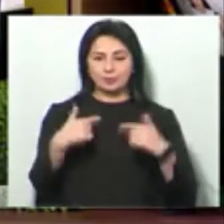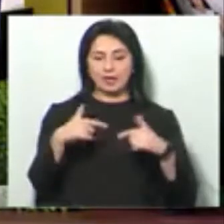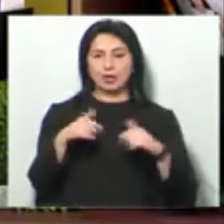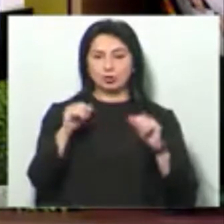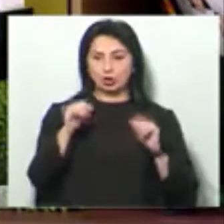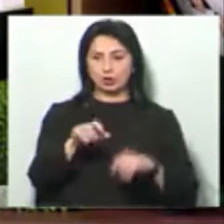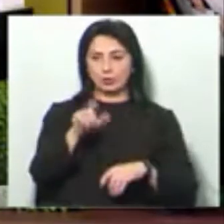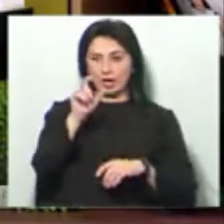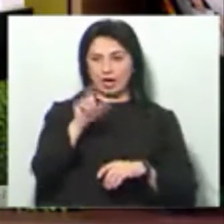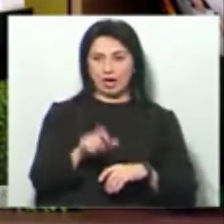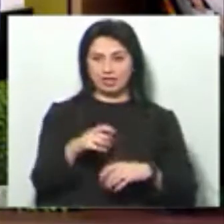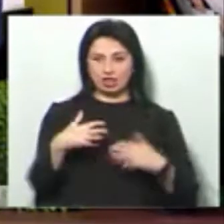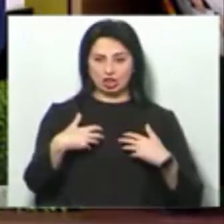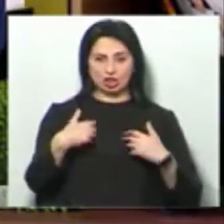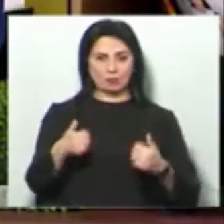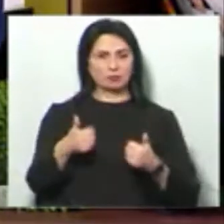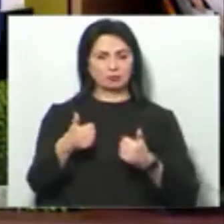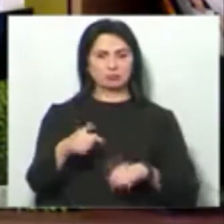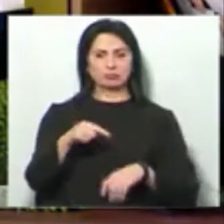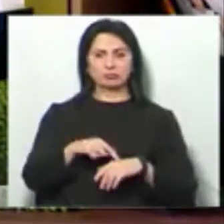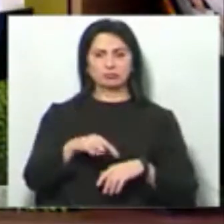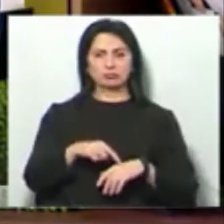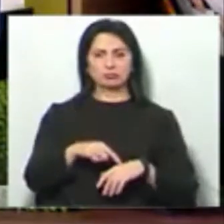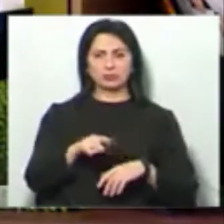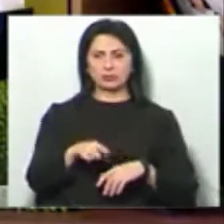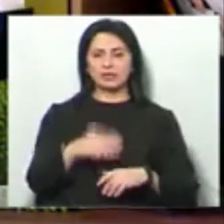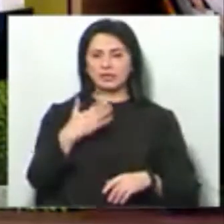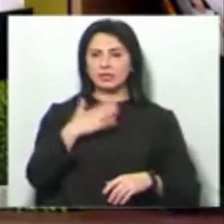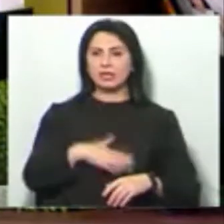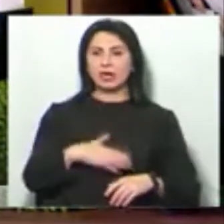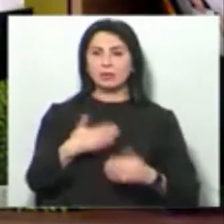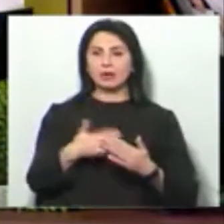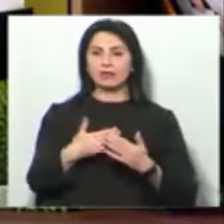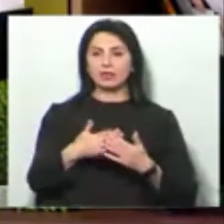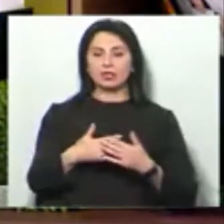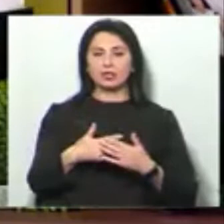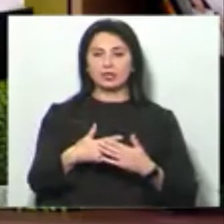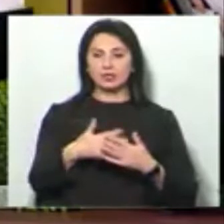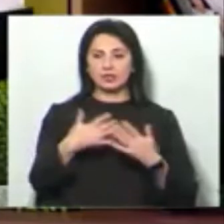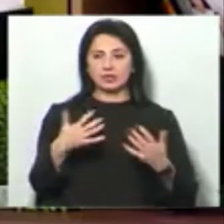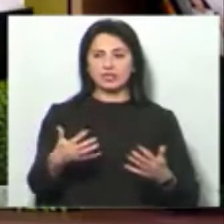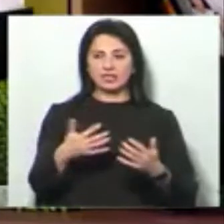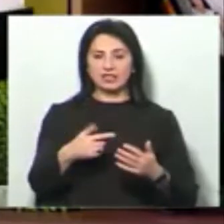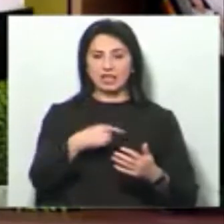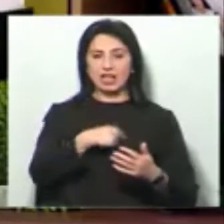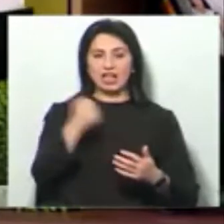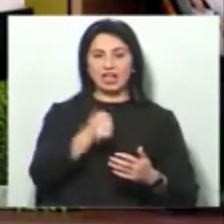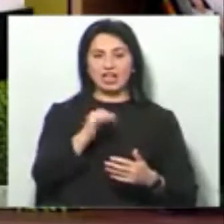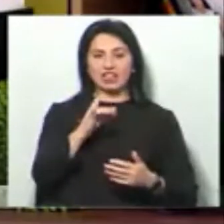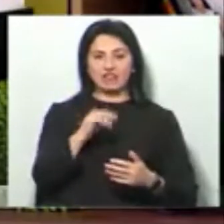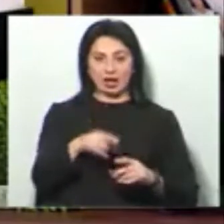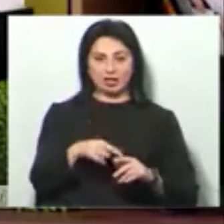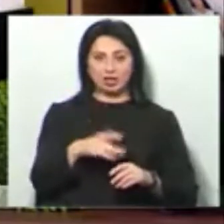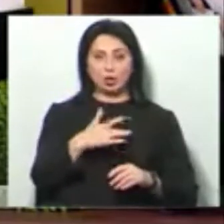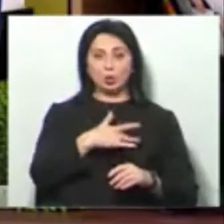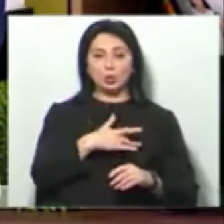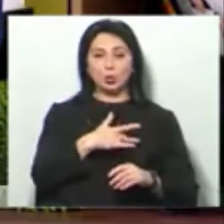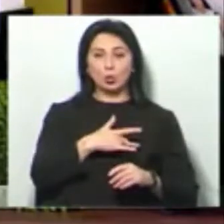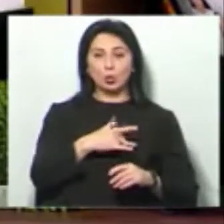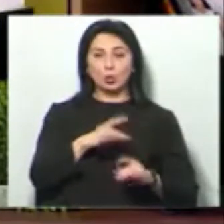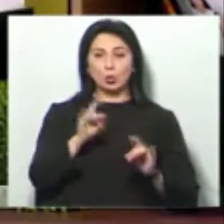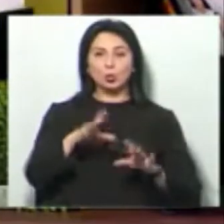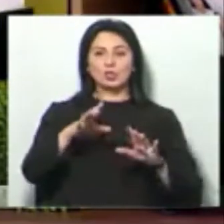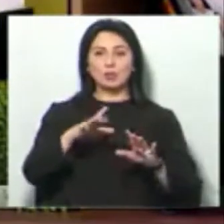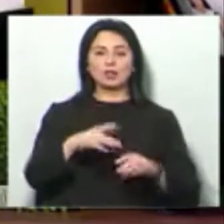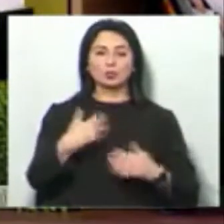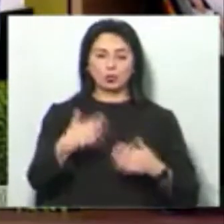mai demetulis ce am telat taus, când îți ardeș săgmat didi miocardiomi sinfacti, da ziane bagulis contest, da uțpat mahtes